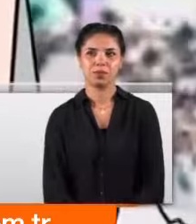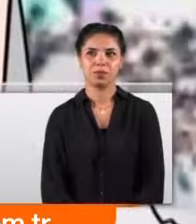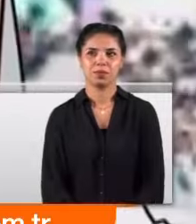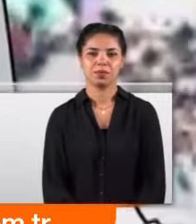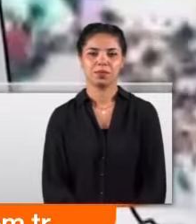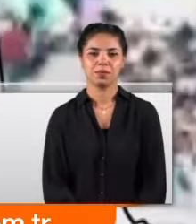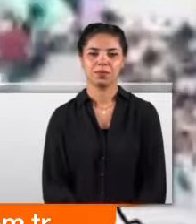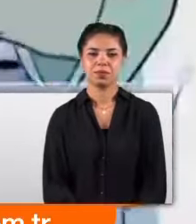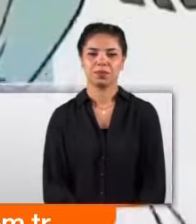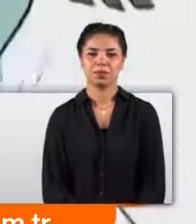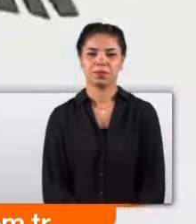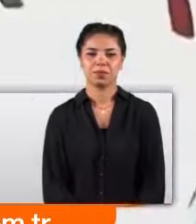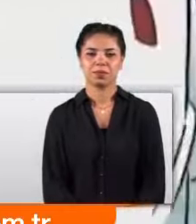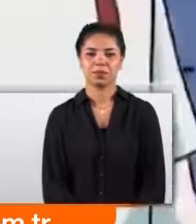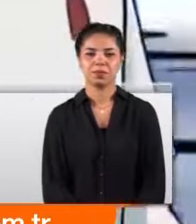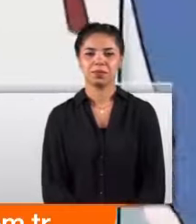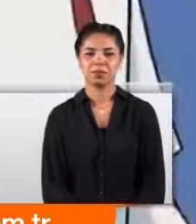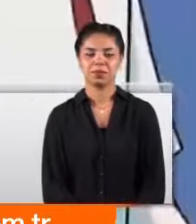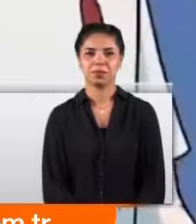Vodakanay'da kudasay.